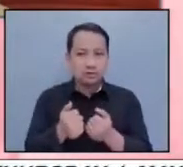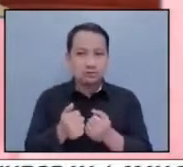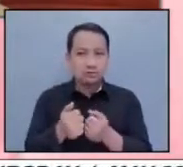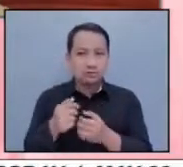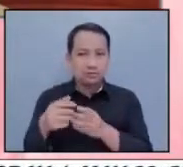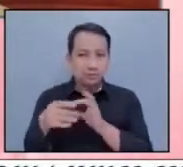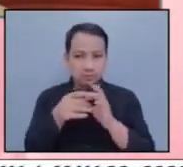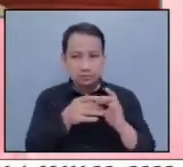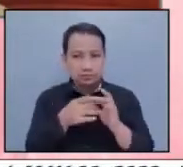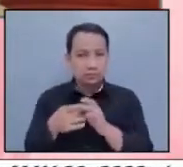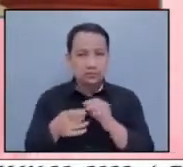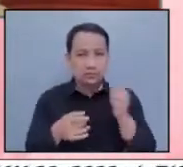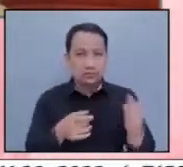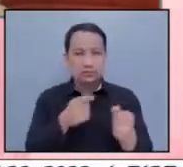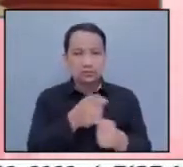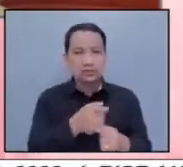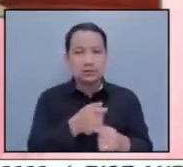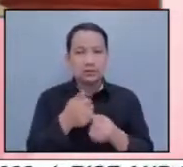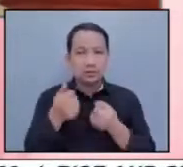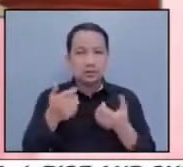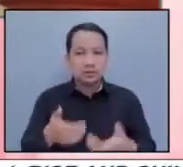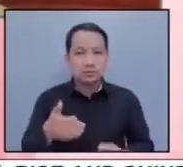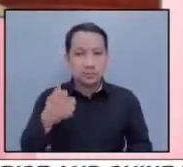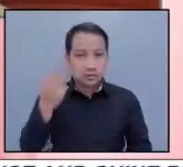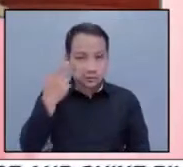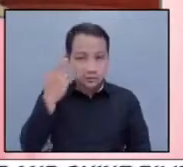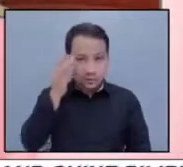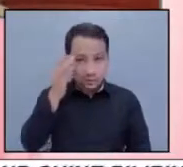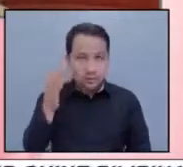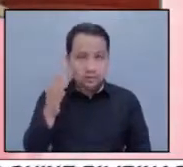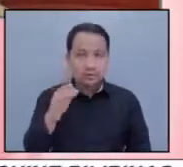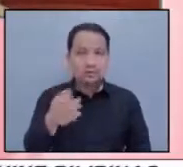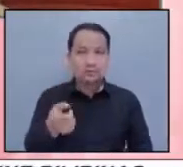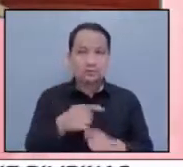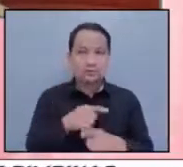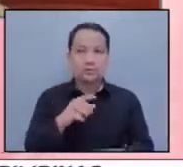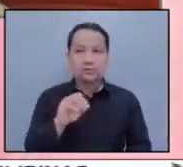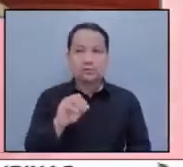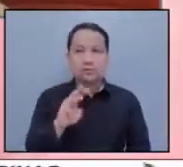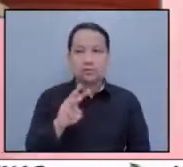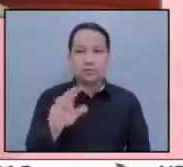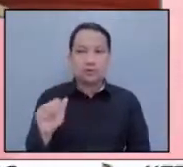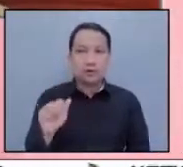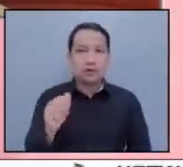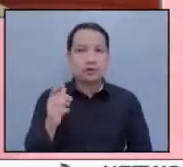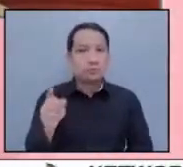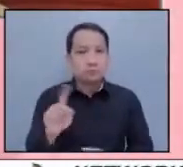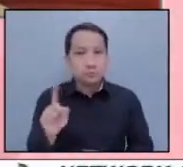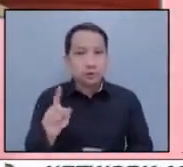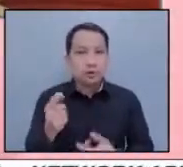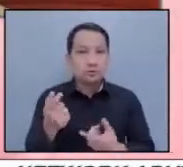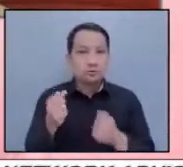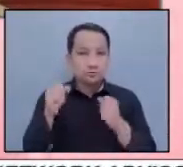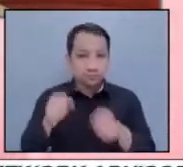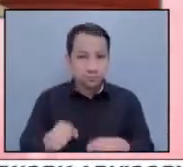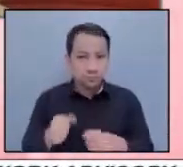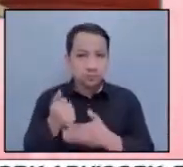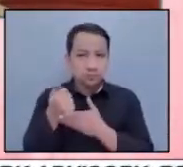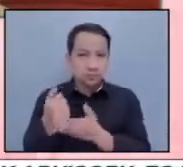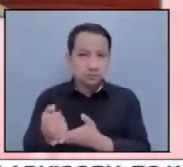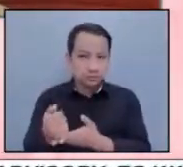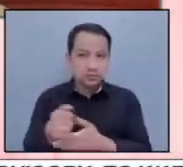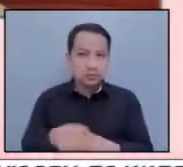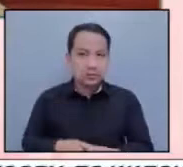po tayo kay Admin Hans Kakdak ng OWA para naman po kung ano pa yung pwedeng maitulong. Especially, kayo po